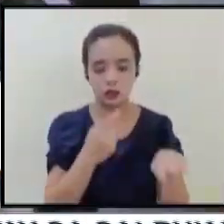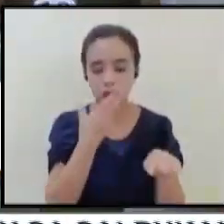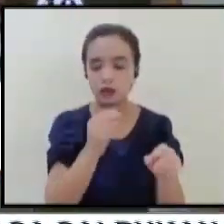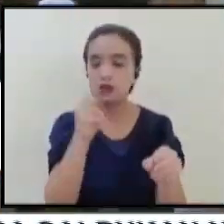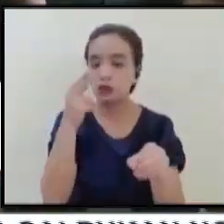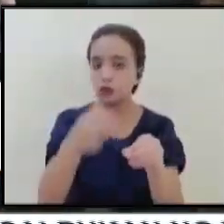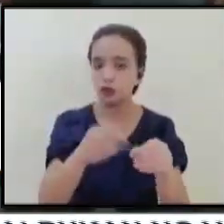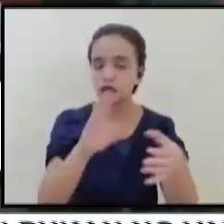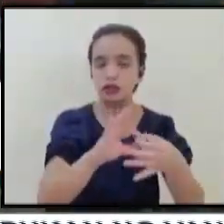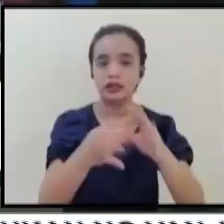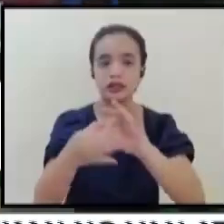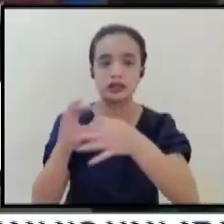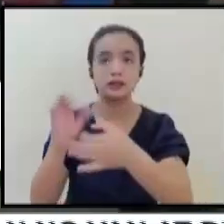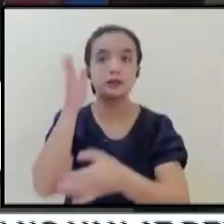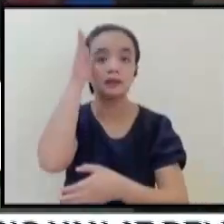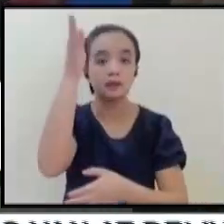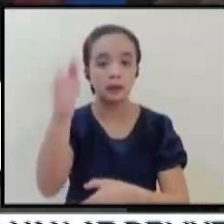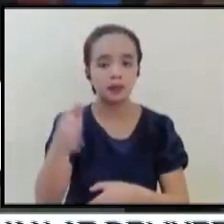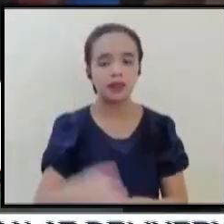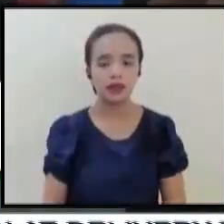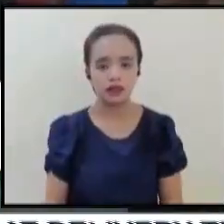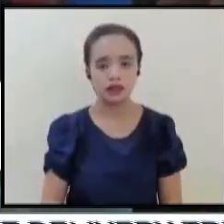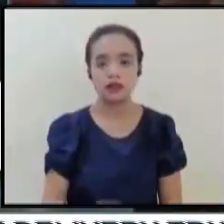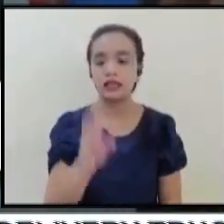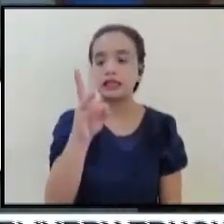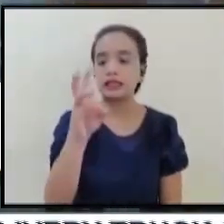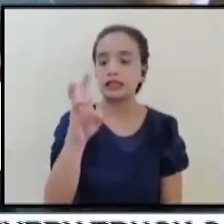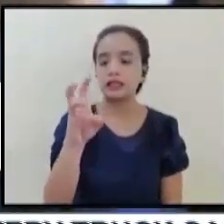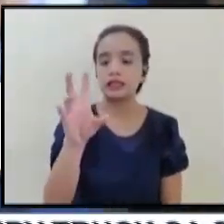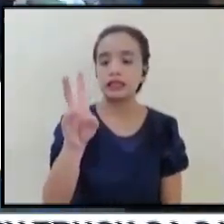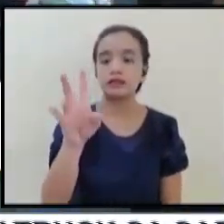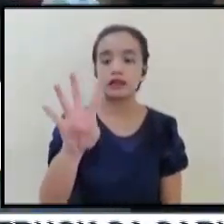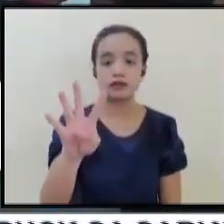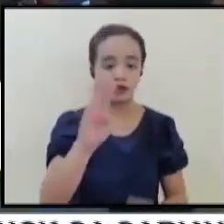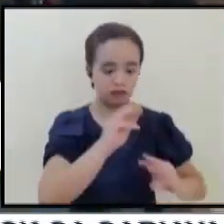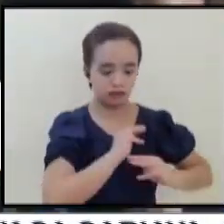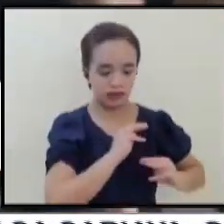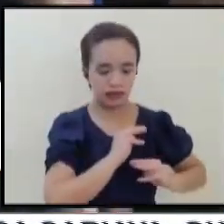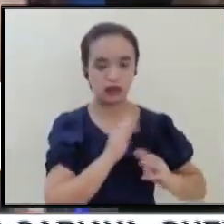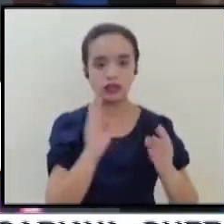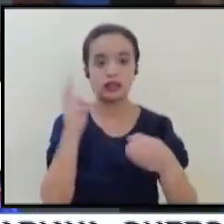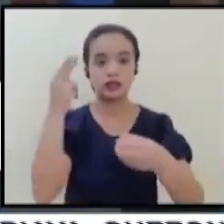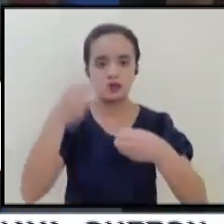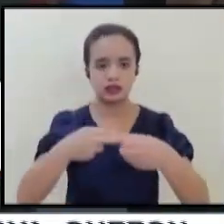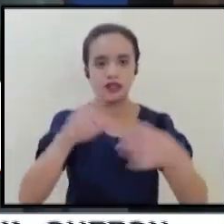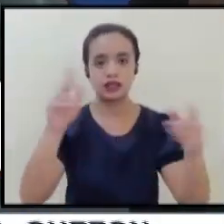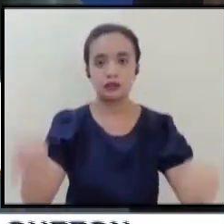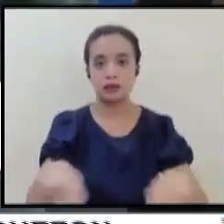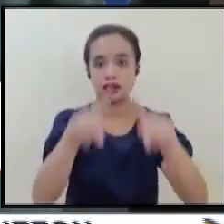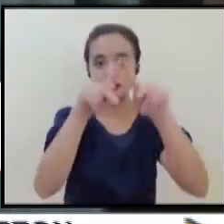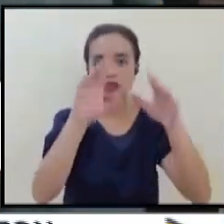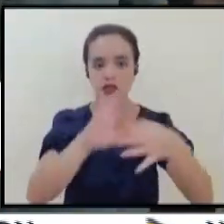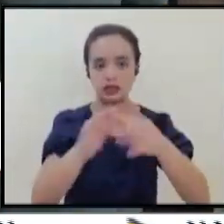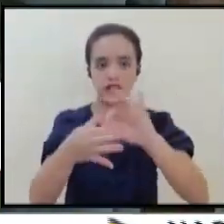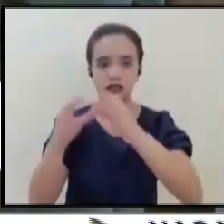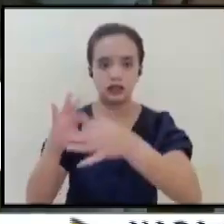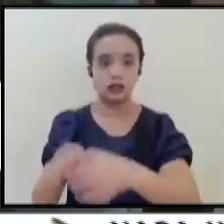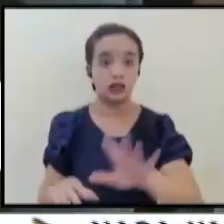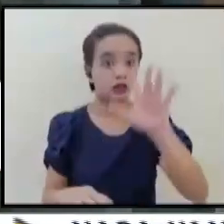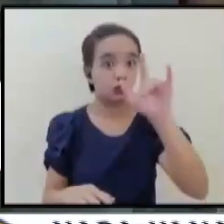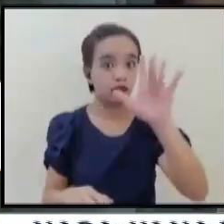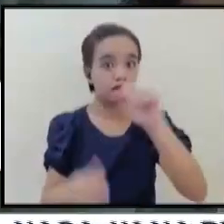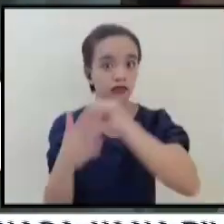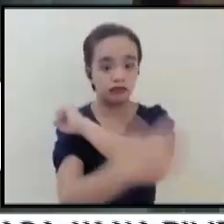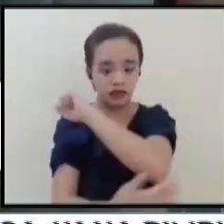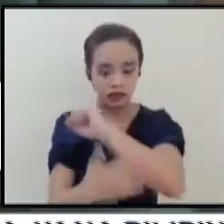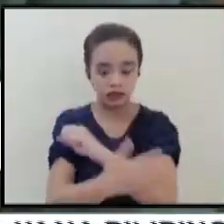hinaharap. 674 military athletes ang sumali sa Paris Olympics, 25 countries. Sa atin, ang